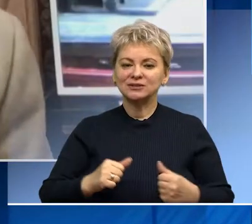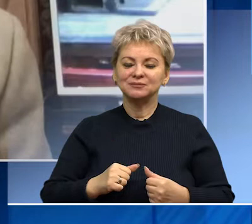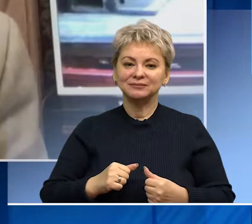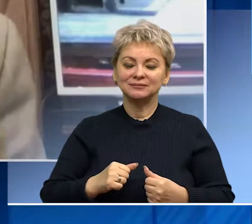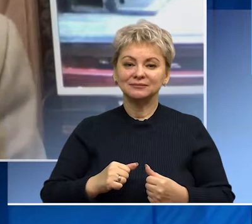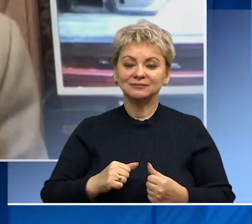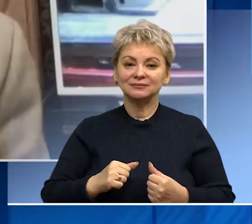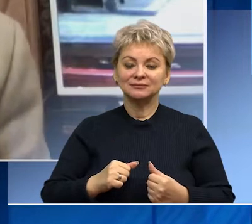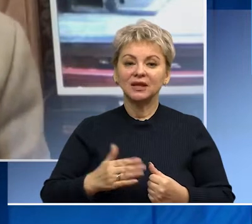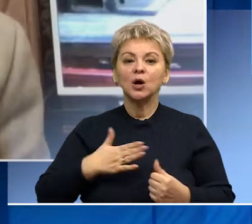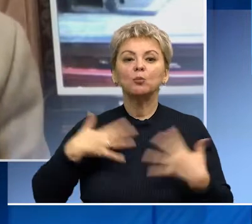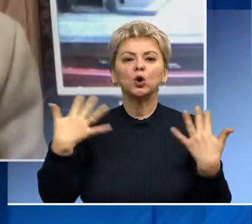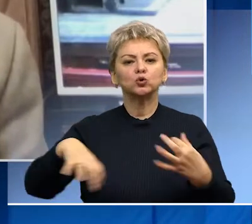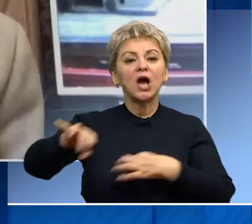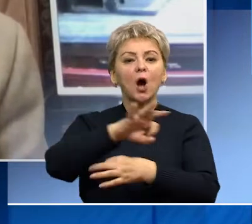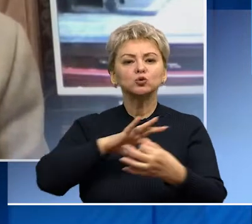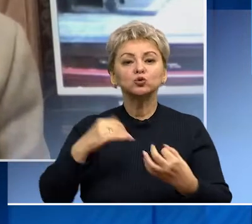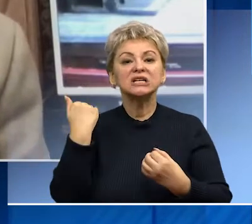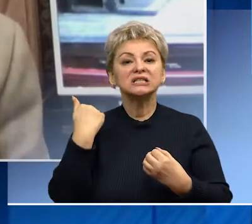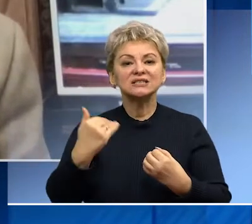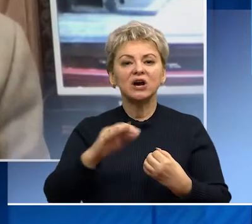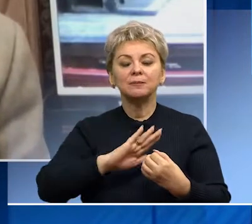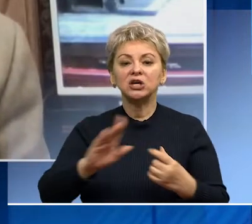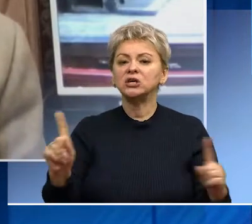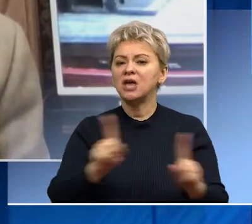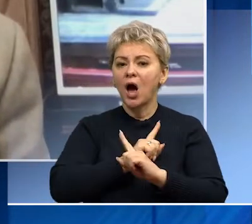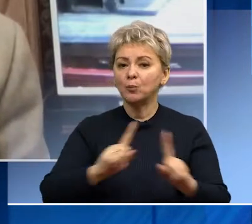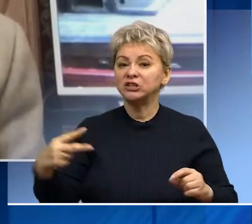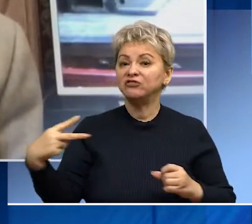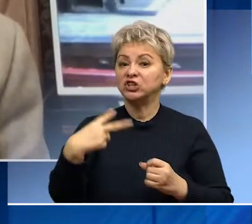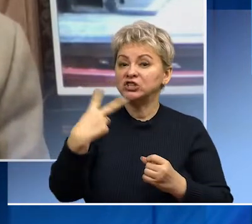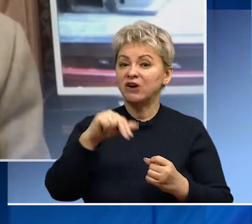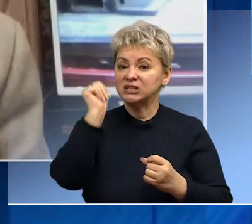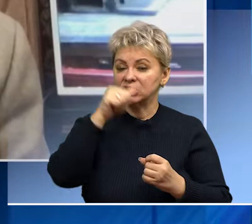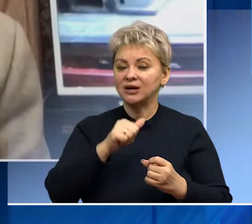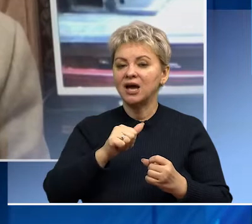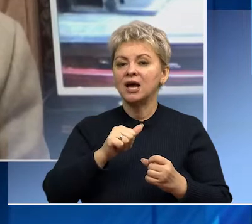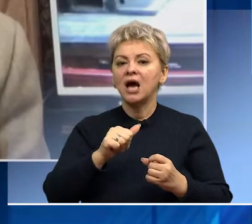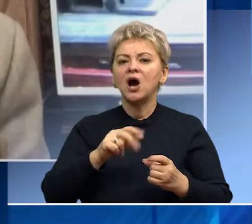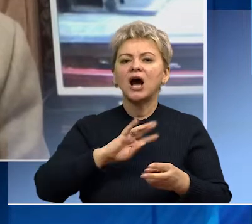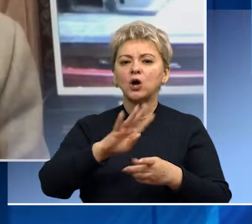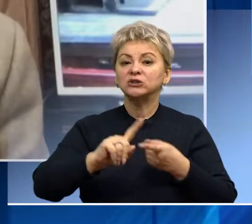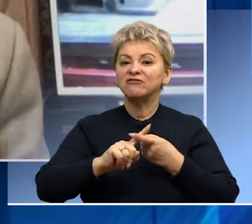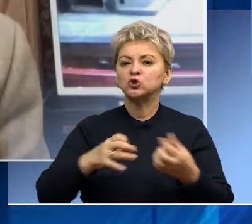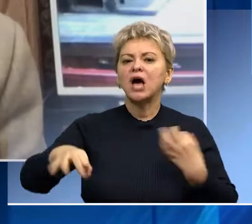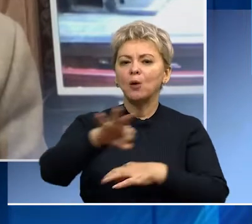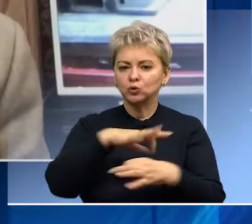Здравствуйте. Мы уже обсудили с вами и необычность 2020-го коронавируса,